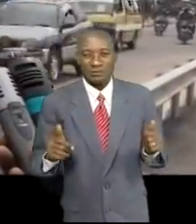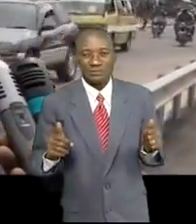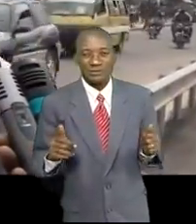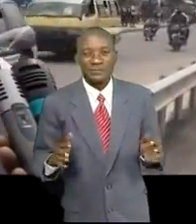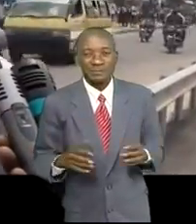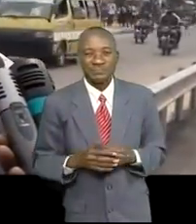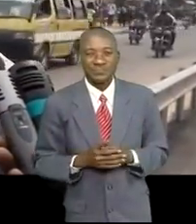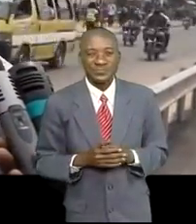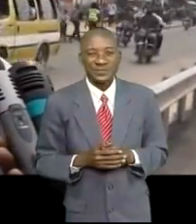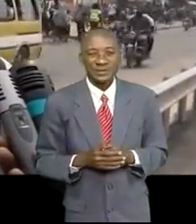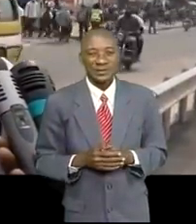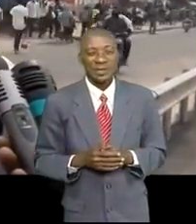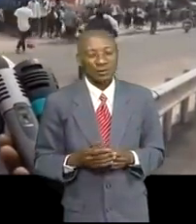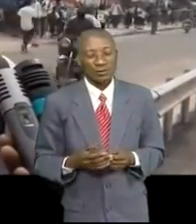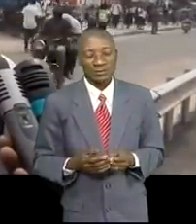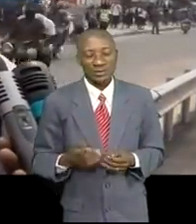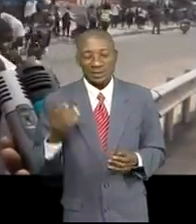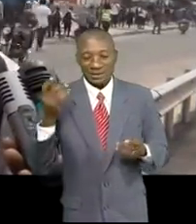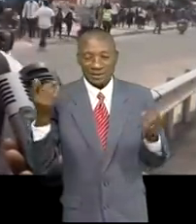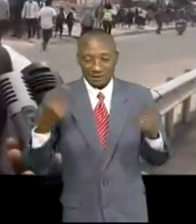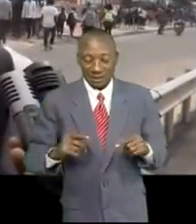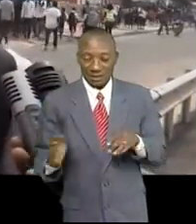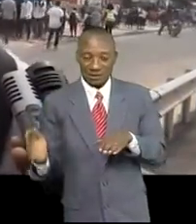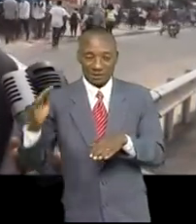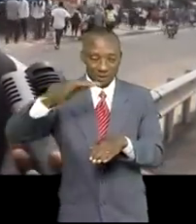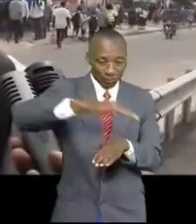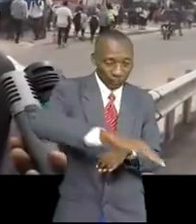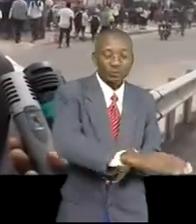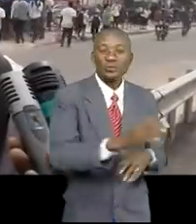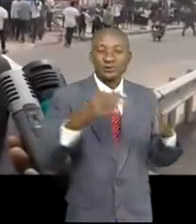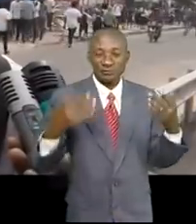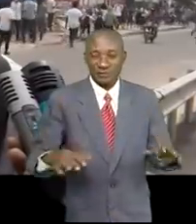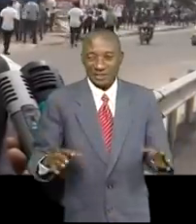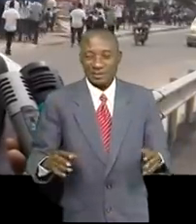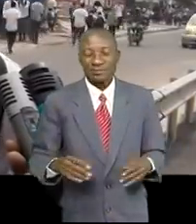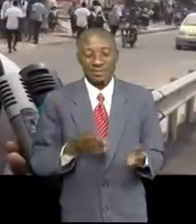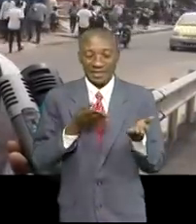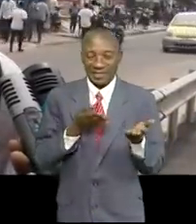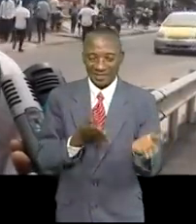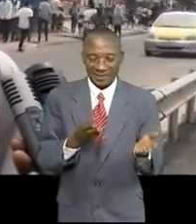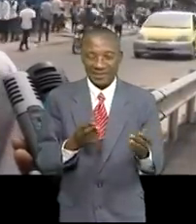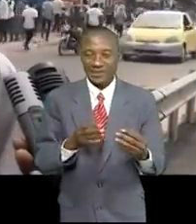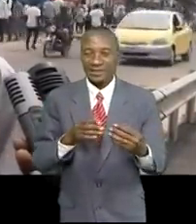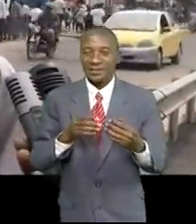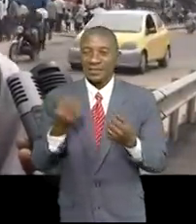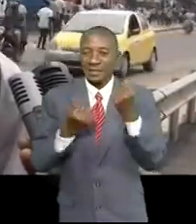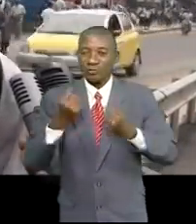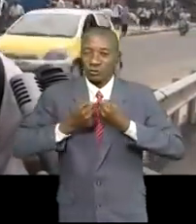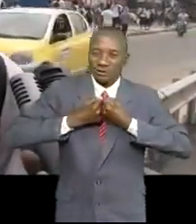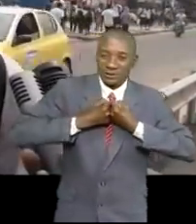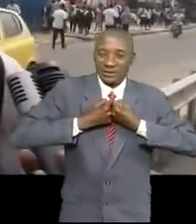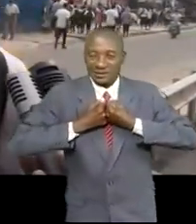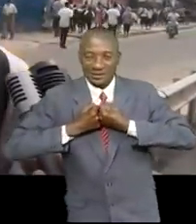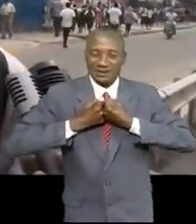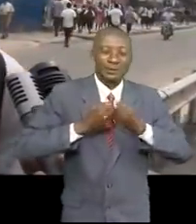désengorger un peu les embouteillages dans la ville. Et je crois que si ça peut marcher, Il faudrait quand même penser à le faire aussi à l'intérieur du